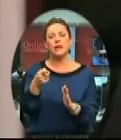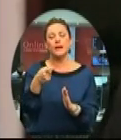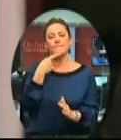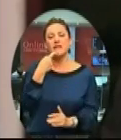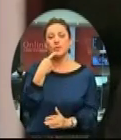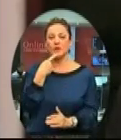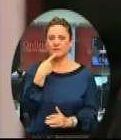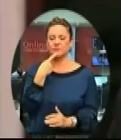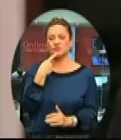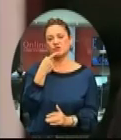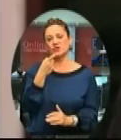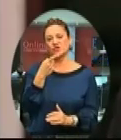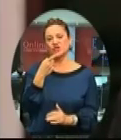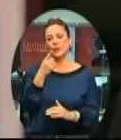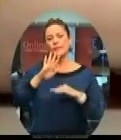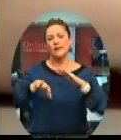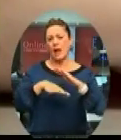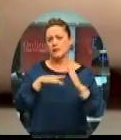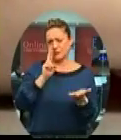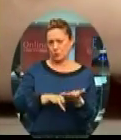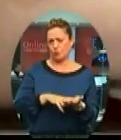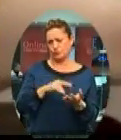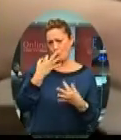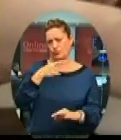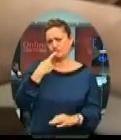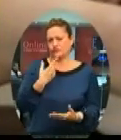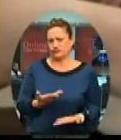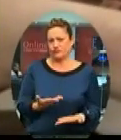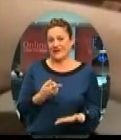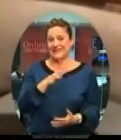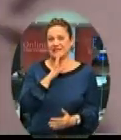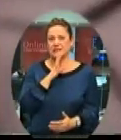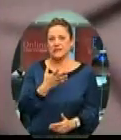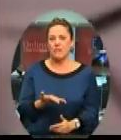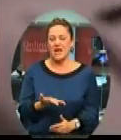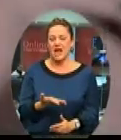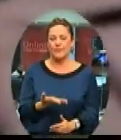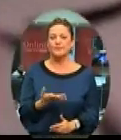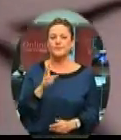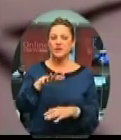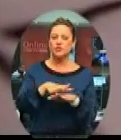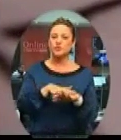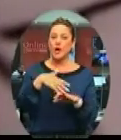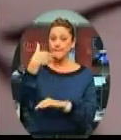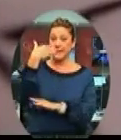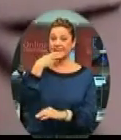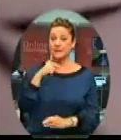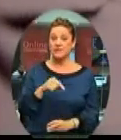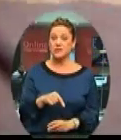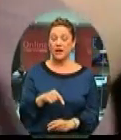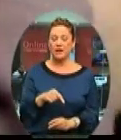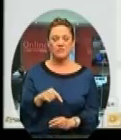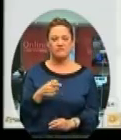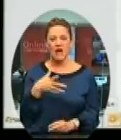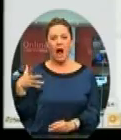שחשים תחת זכות מאוד יסודית שיש לנו גוברת התחושה כי מדינת ישראל בחלקים הגדולים שלה הולכת ומקצינה